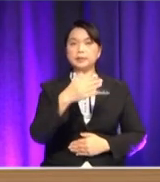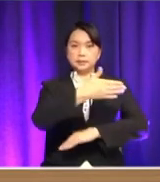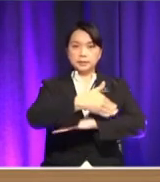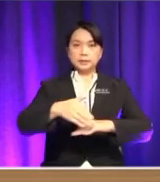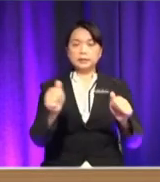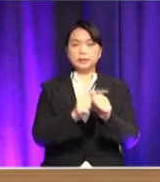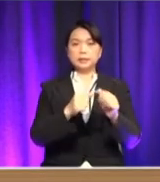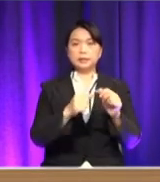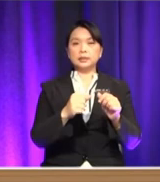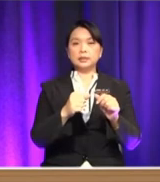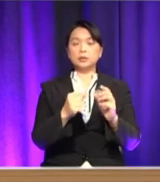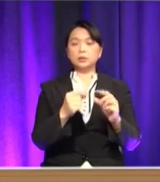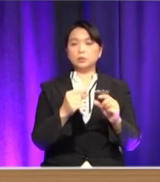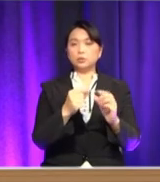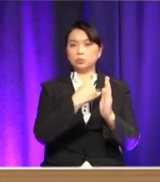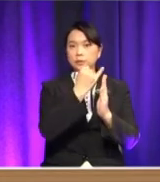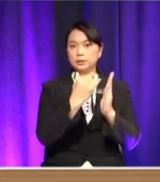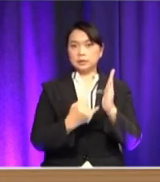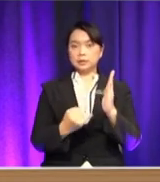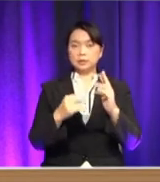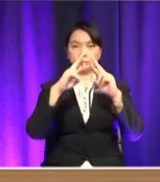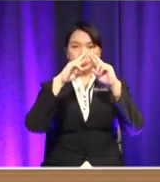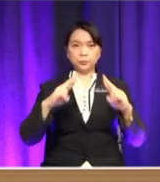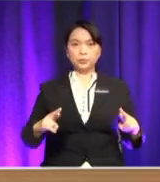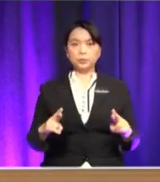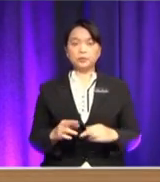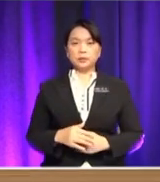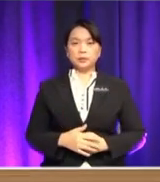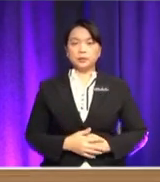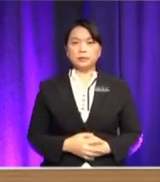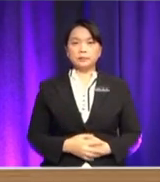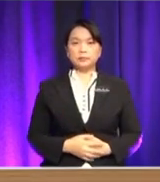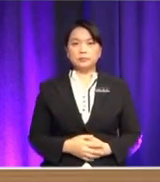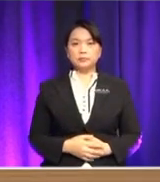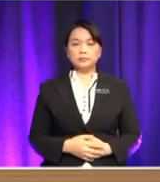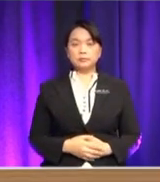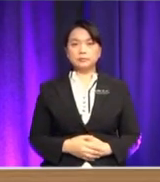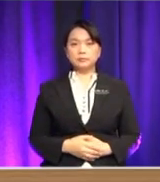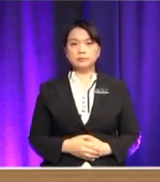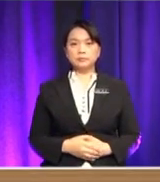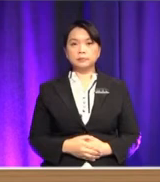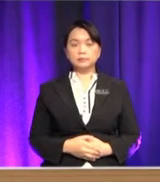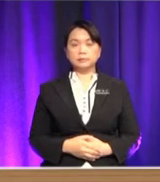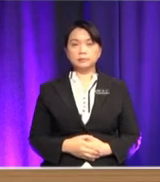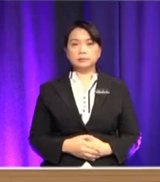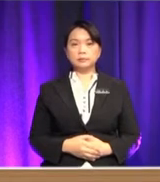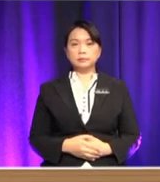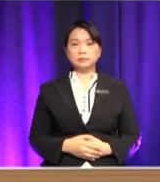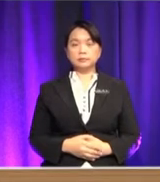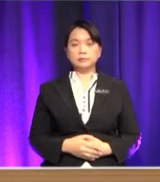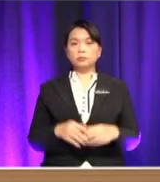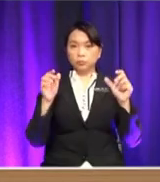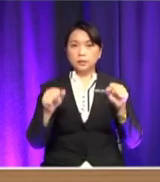yang Bumbung Oke boleh tahu hasilkan apakah bentuk pada pandangan atas ada